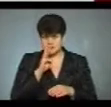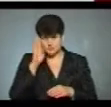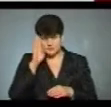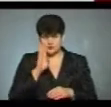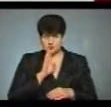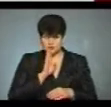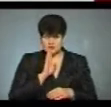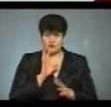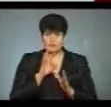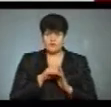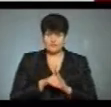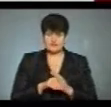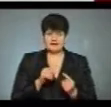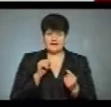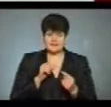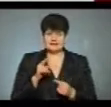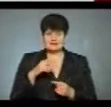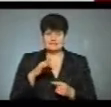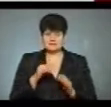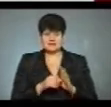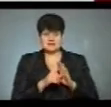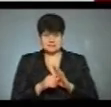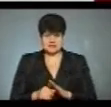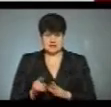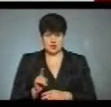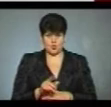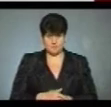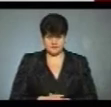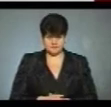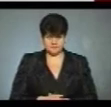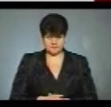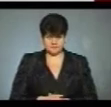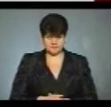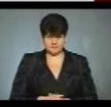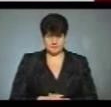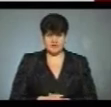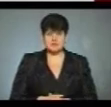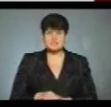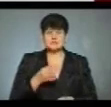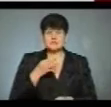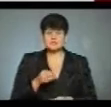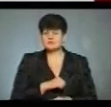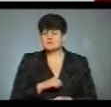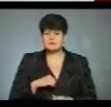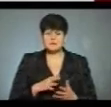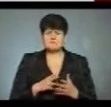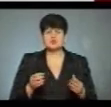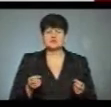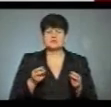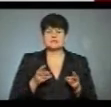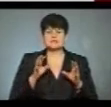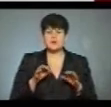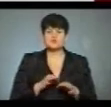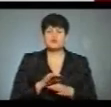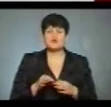жінок, запровадити антидискримінаційні норми. Пане Андрію, скажіть, у чому найбільші ризики законопроекту